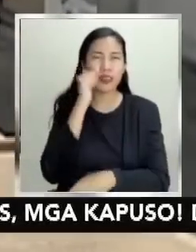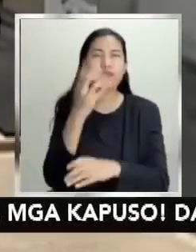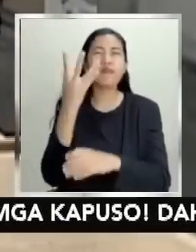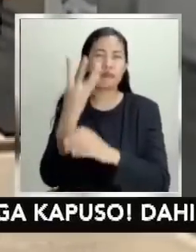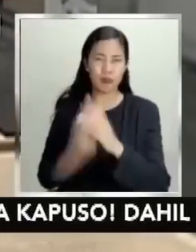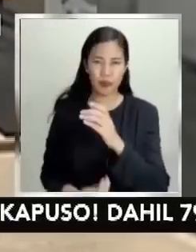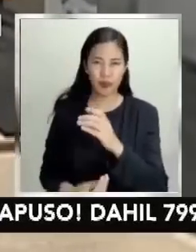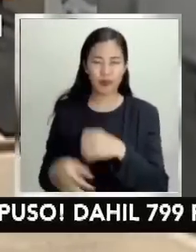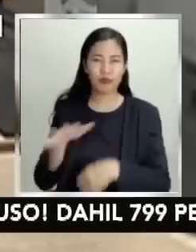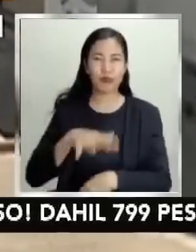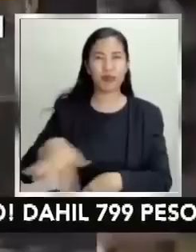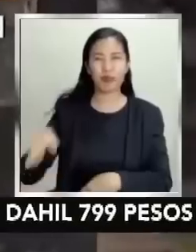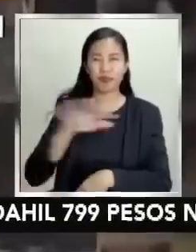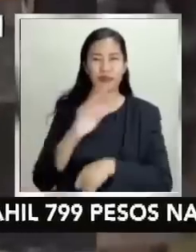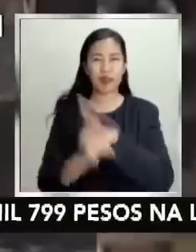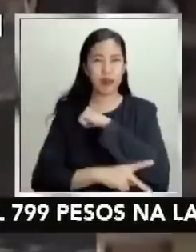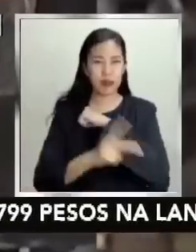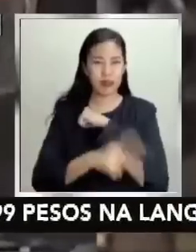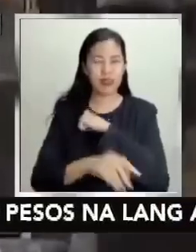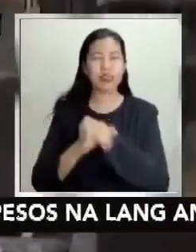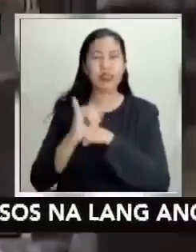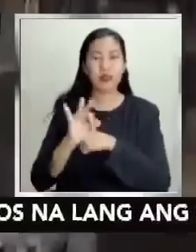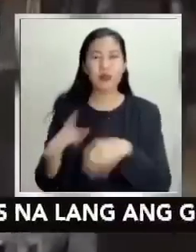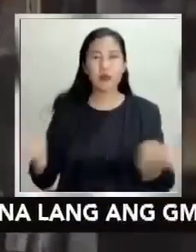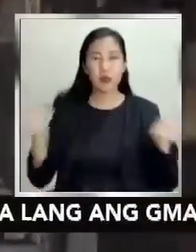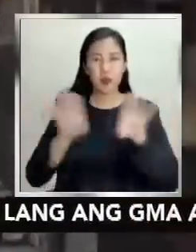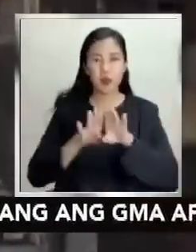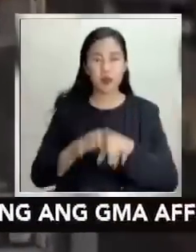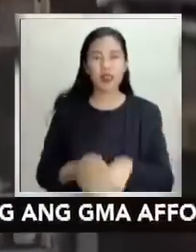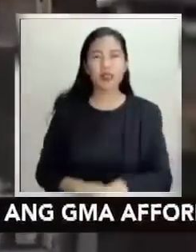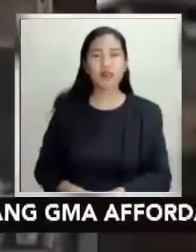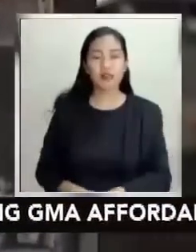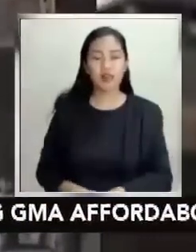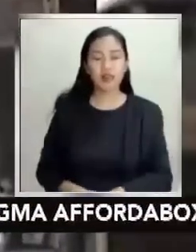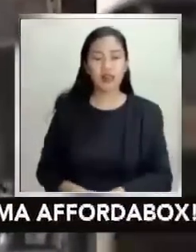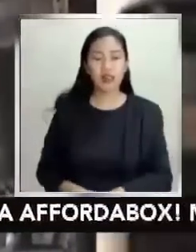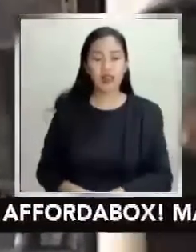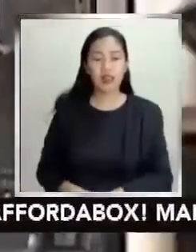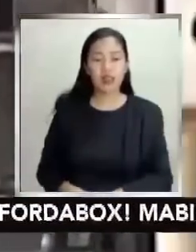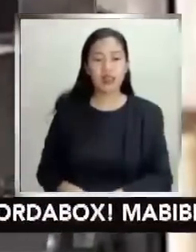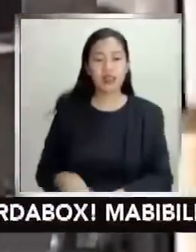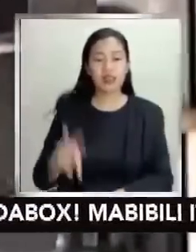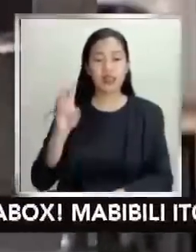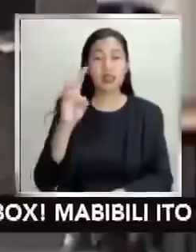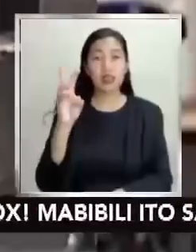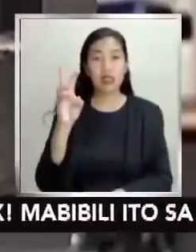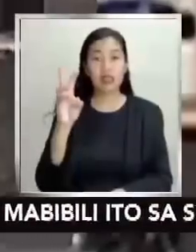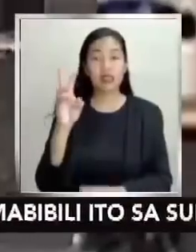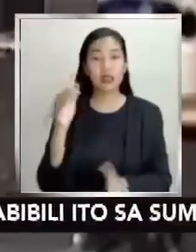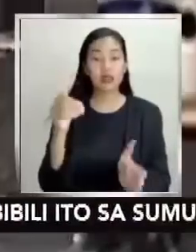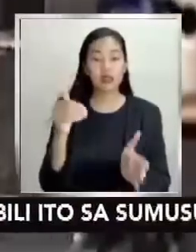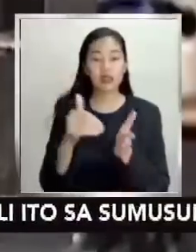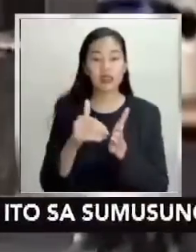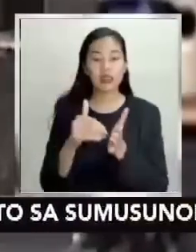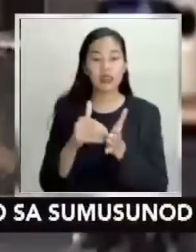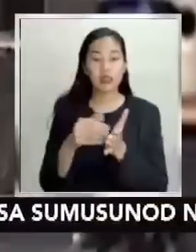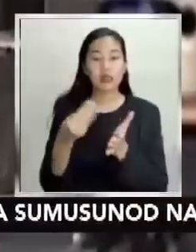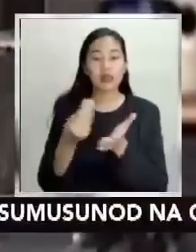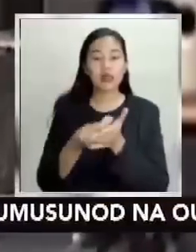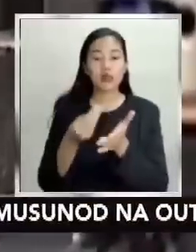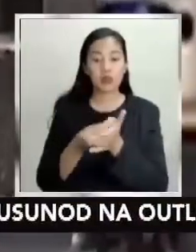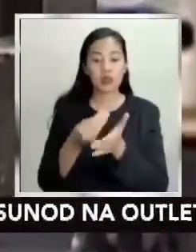yan, naaabot sa 900 milyong piso sa loob ng 6 na buwan. Mahigit 11,000 tourism worker din